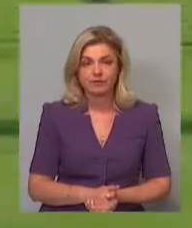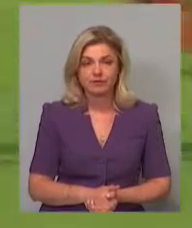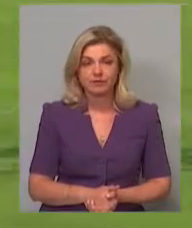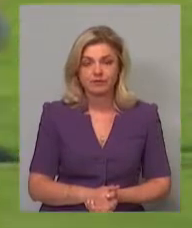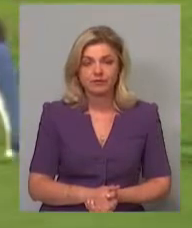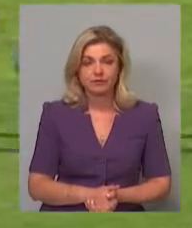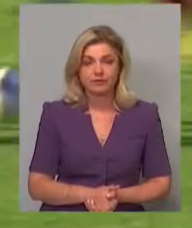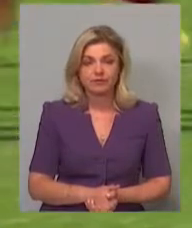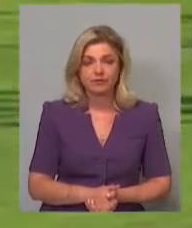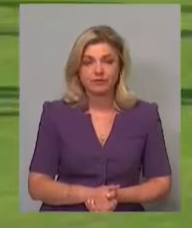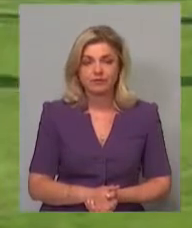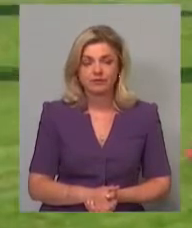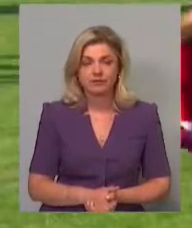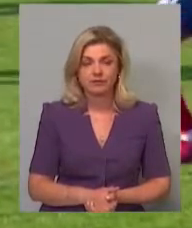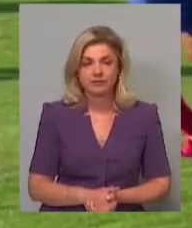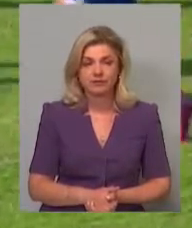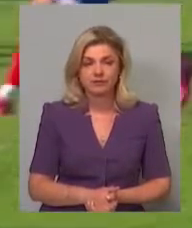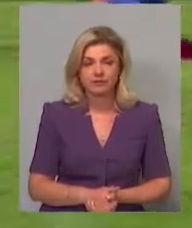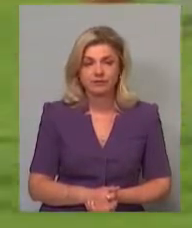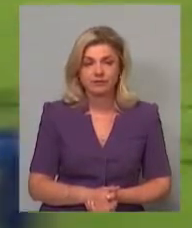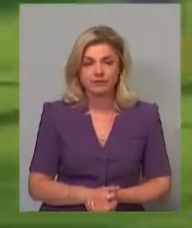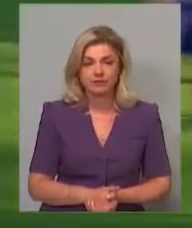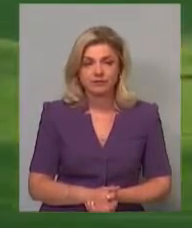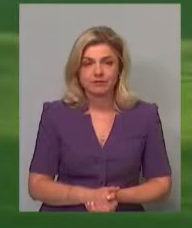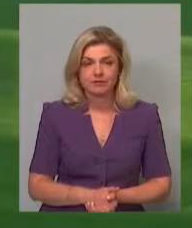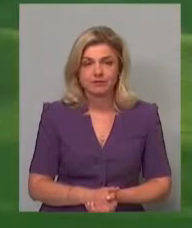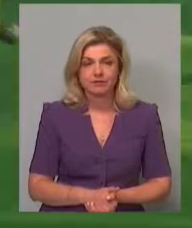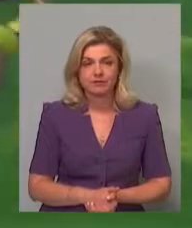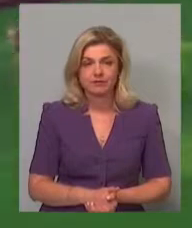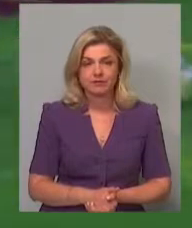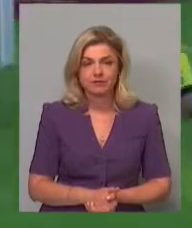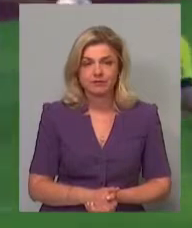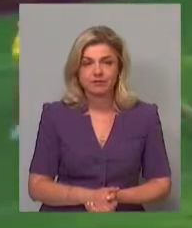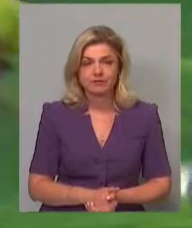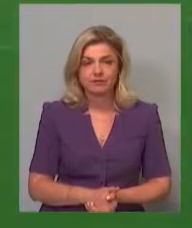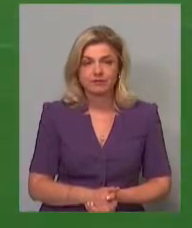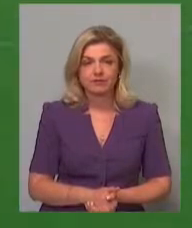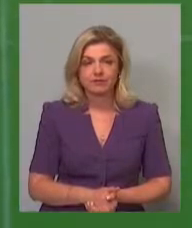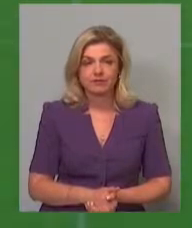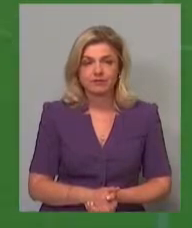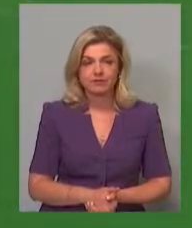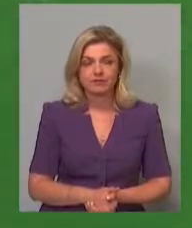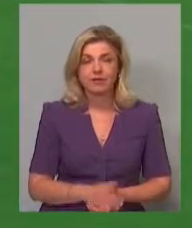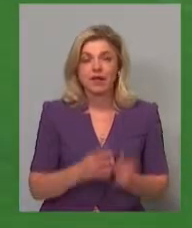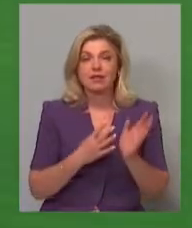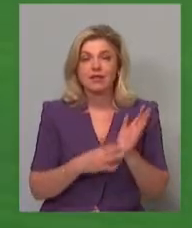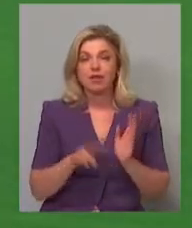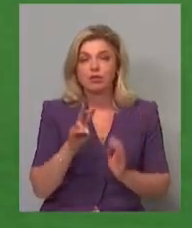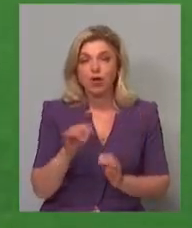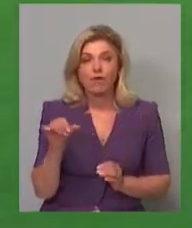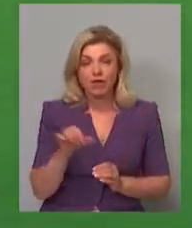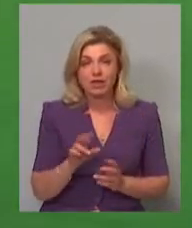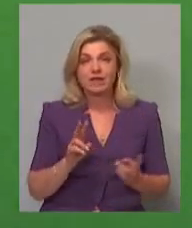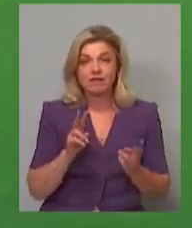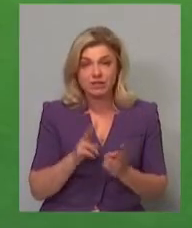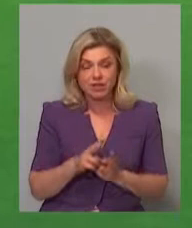хвилину форвард господарів Сергій Петров ударом з меж штрафного майданчика також влучив у стійку. На 92-й хвилині зустрічі